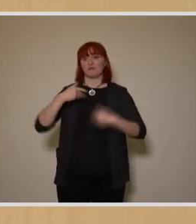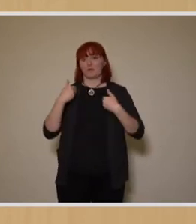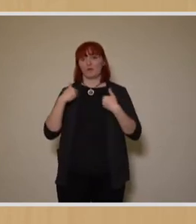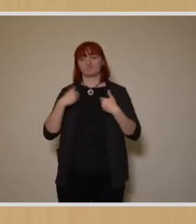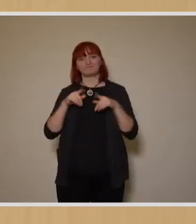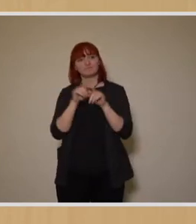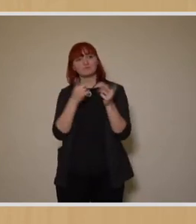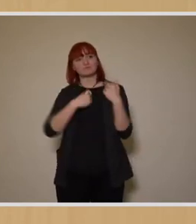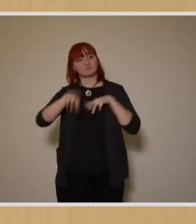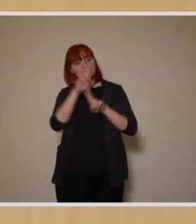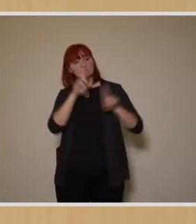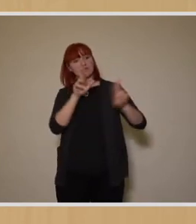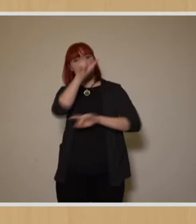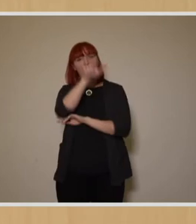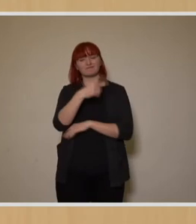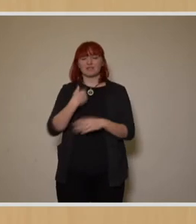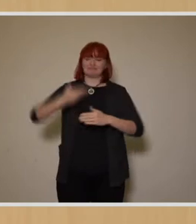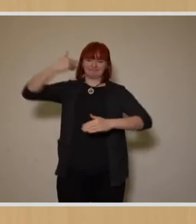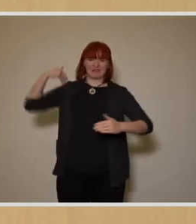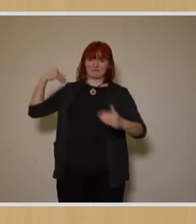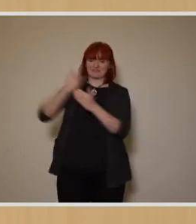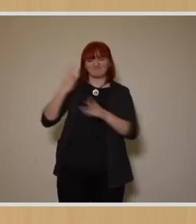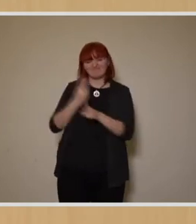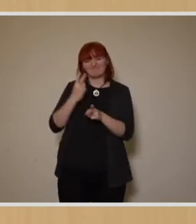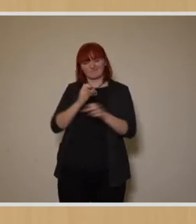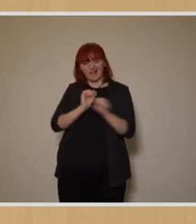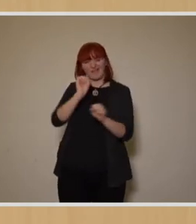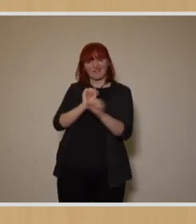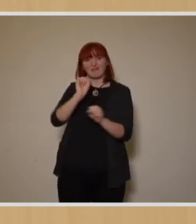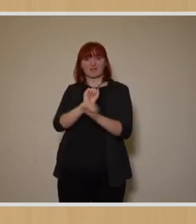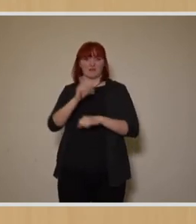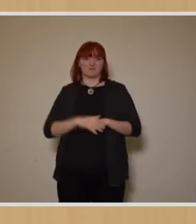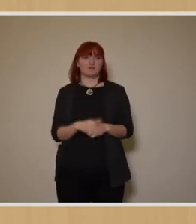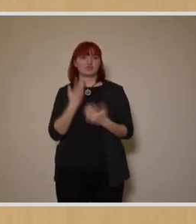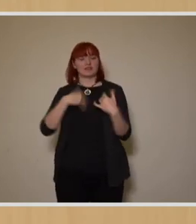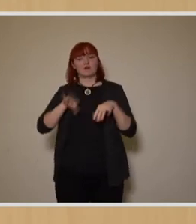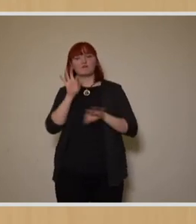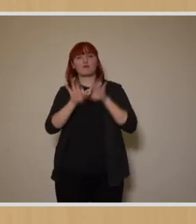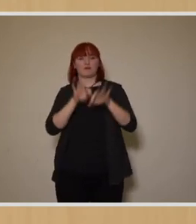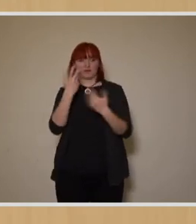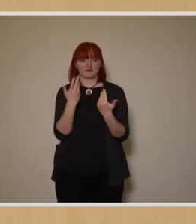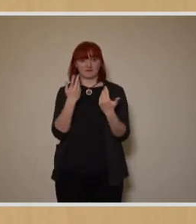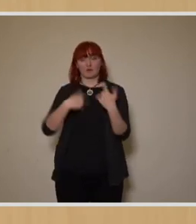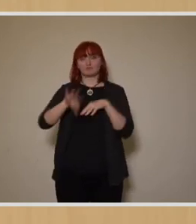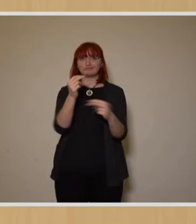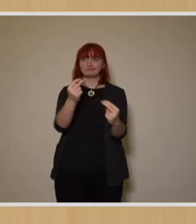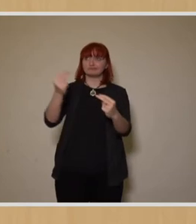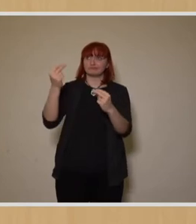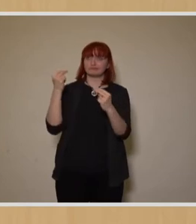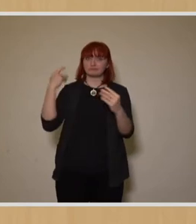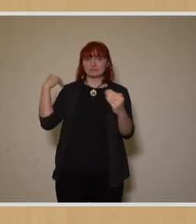als Bürgerinitiative, die über Jahre für Sachsenbad kämpft. Immer wieder schon nutzte auch in der Vergangenheit